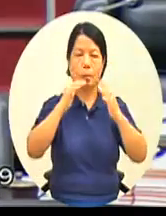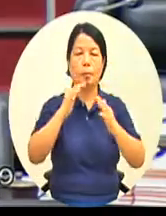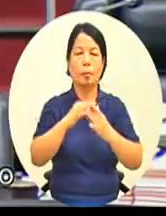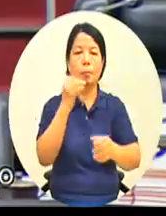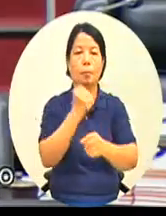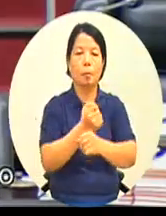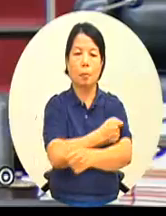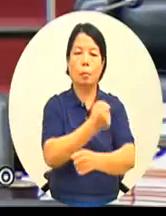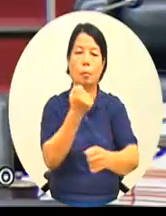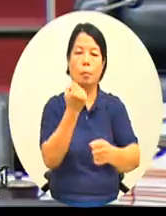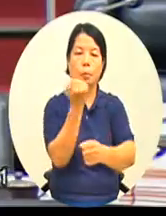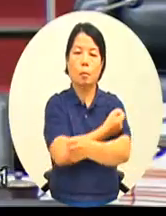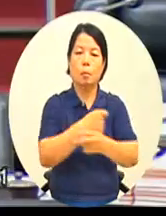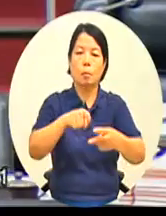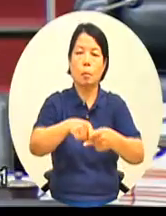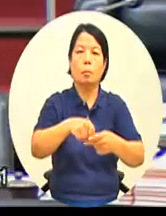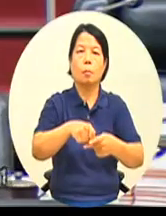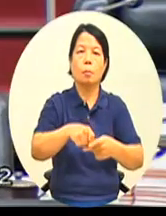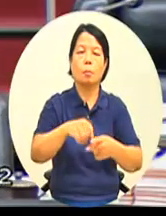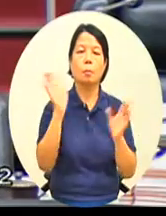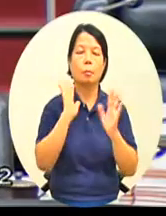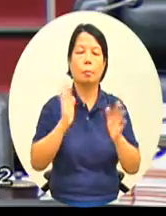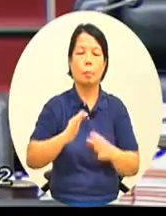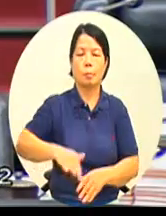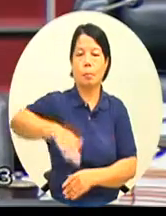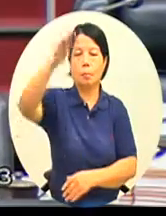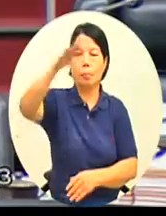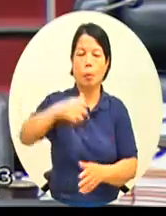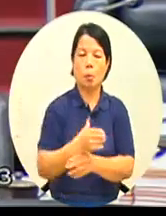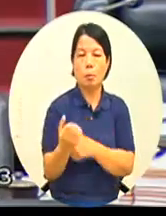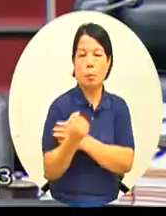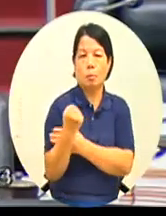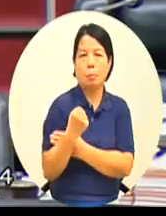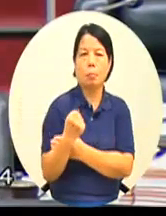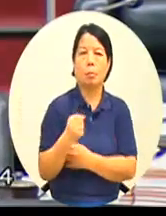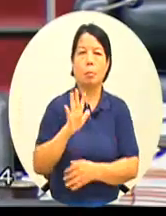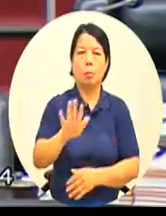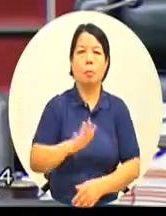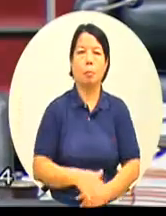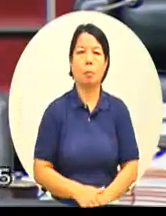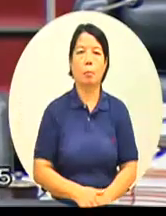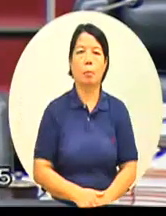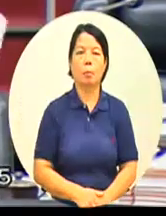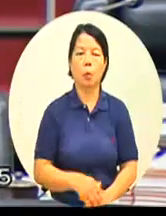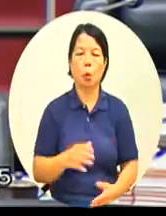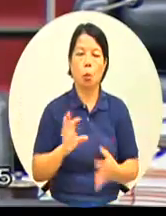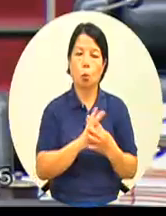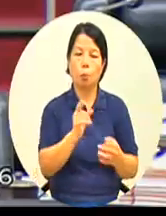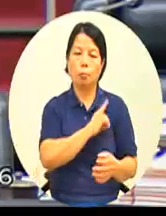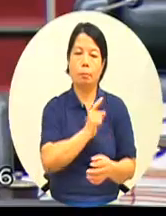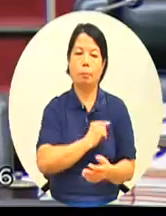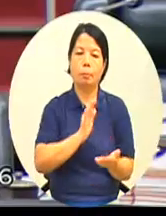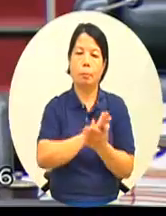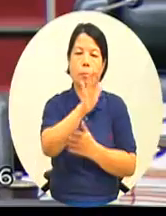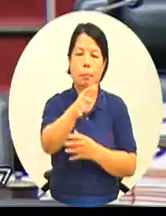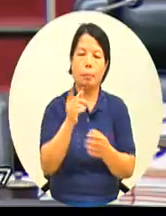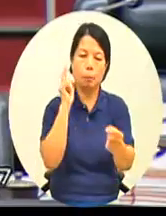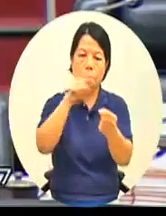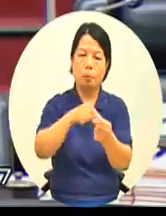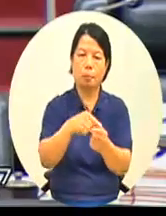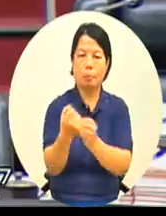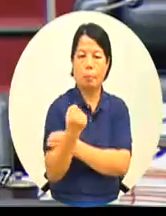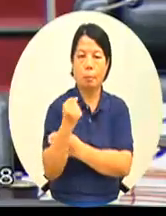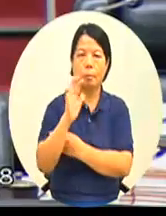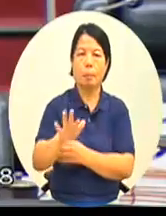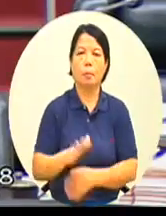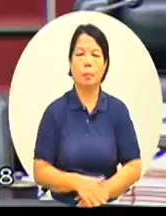劳工的孩子们都长大了，我们也很努力、很奋斗的在为自己的未来打拼努力，甚至都